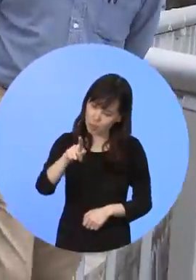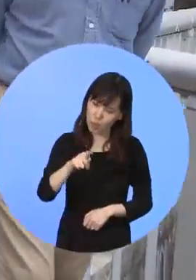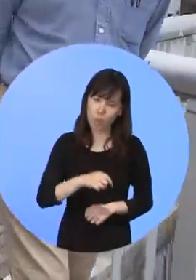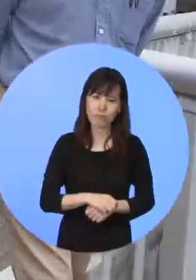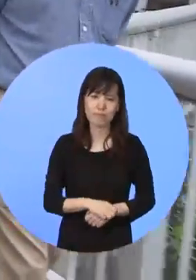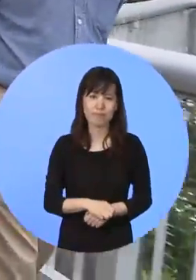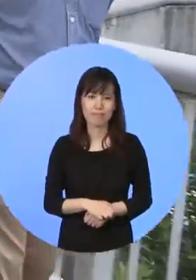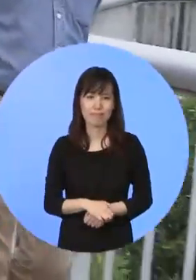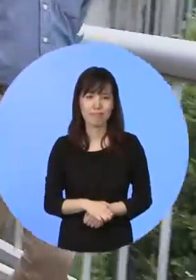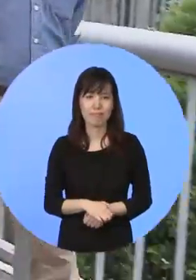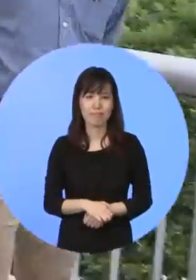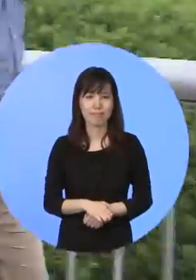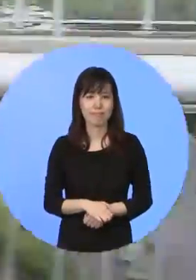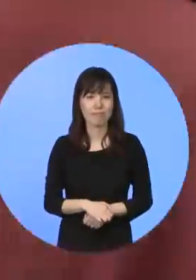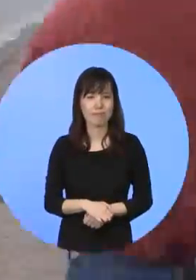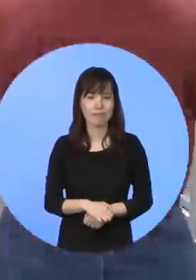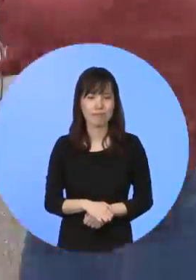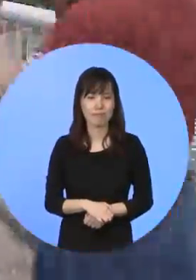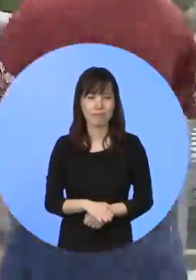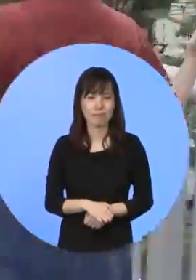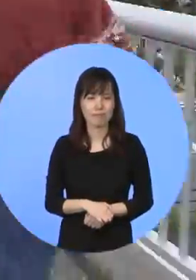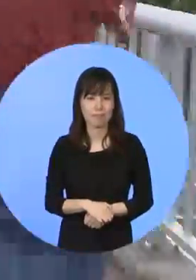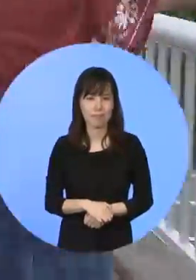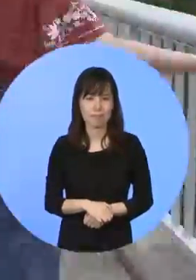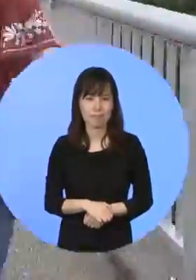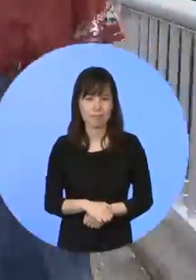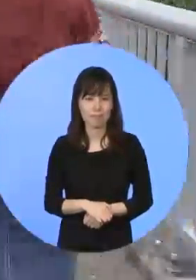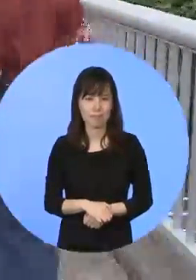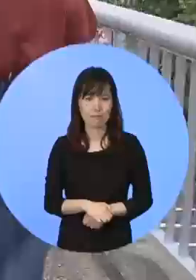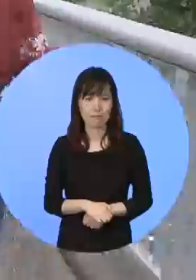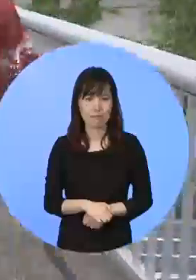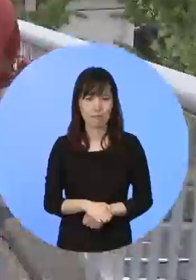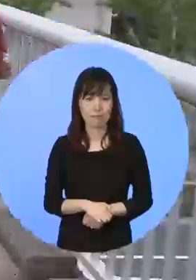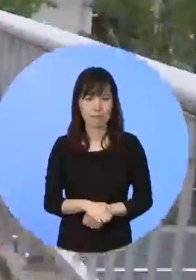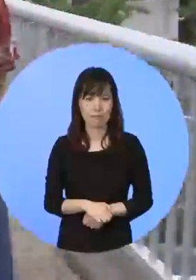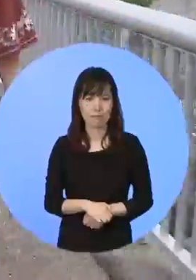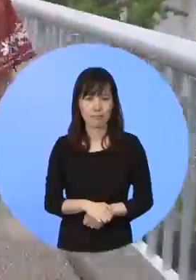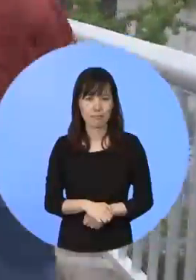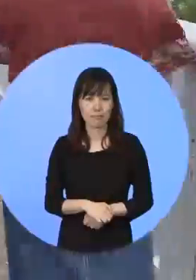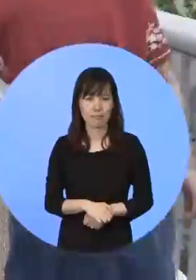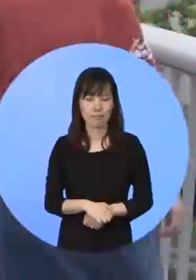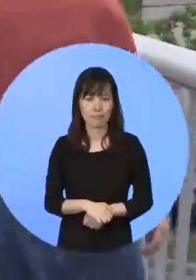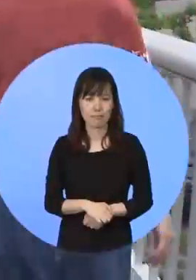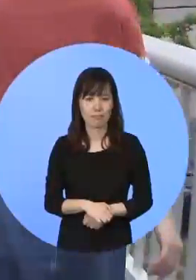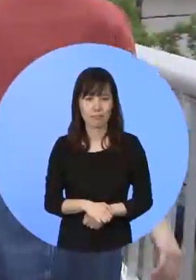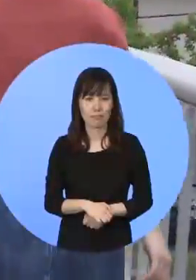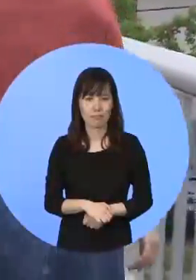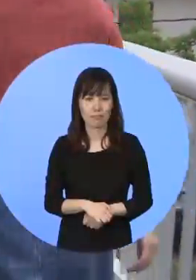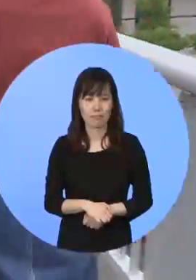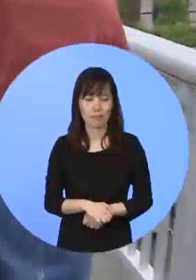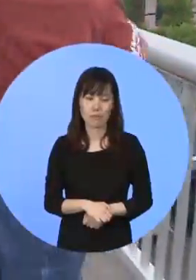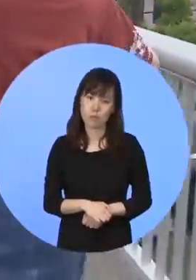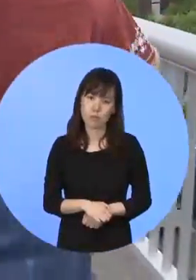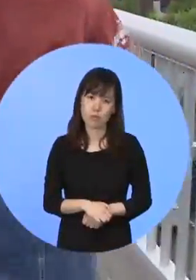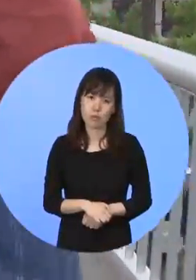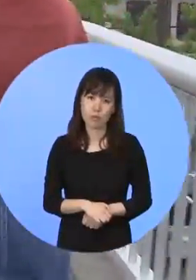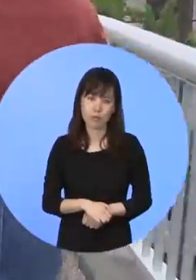ましょう。はい、 ということでこの歩道を進んでいくと、 あれ、